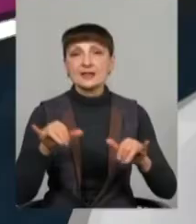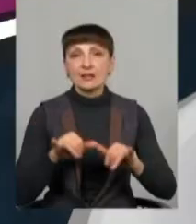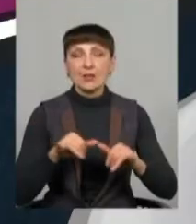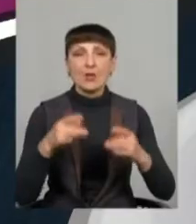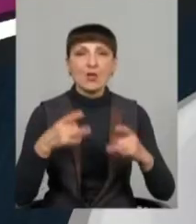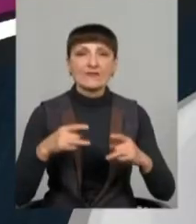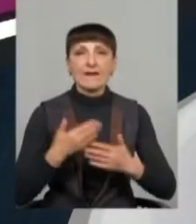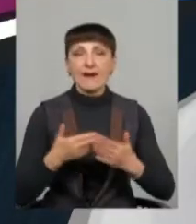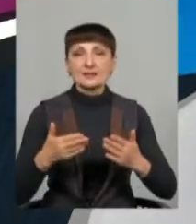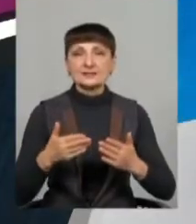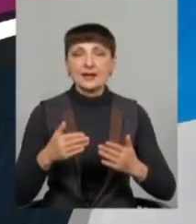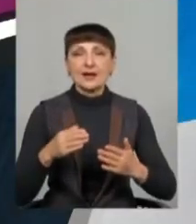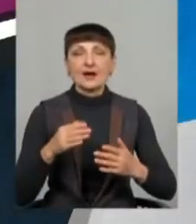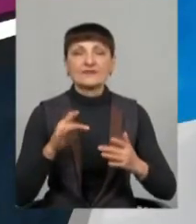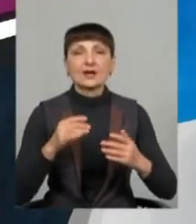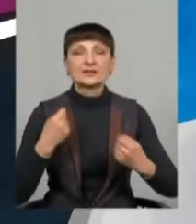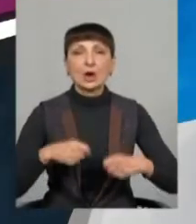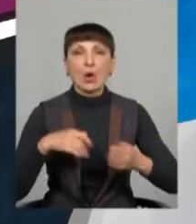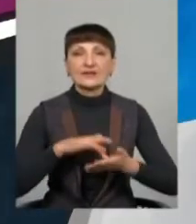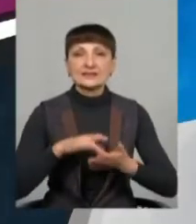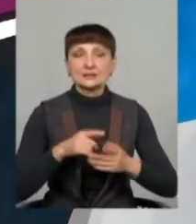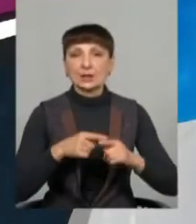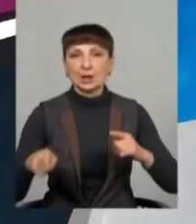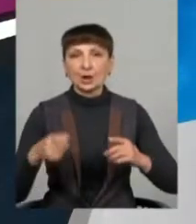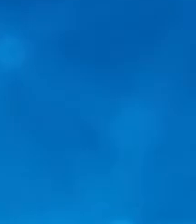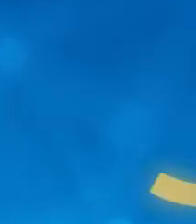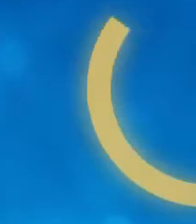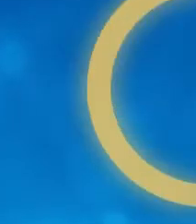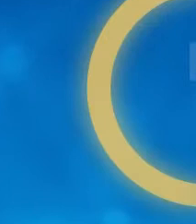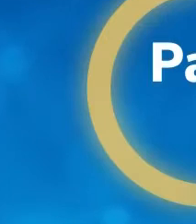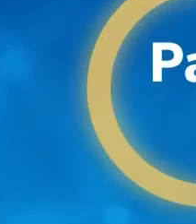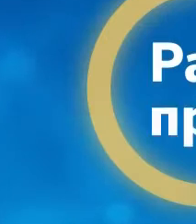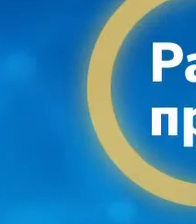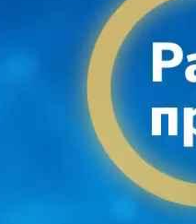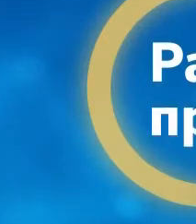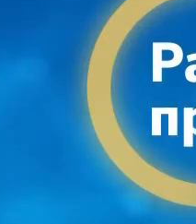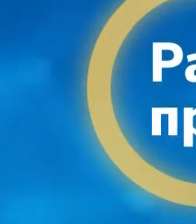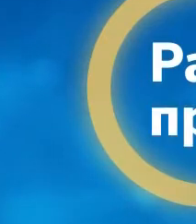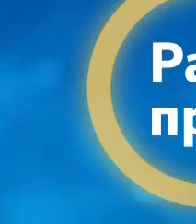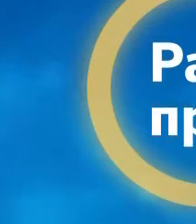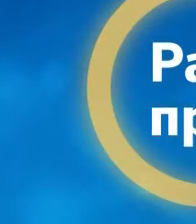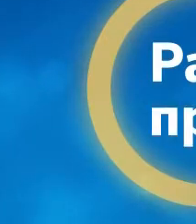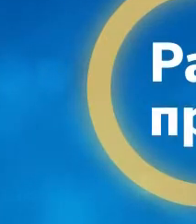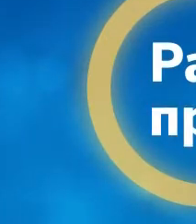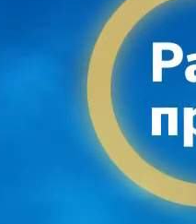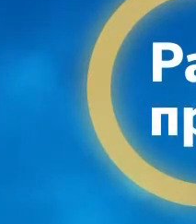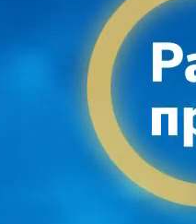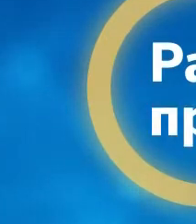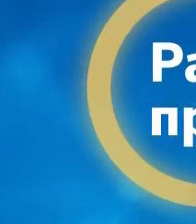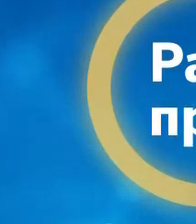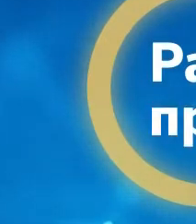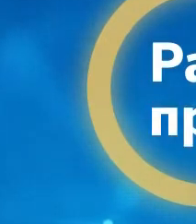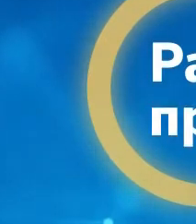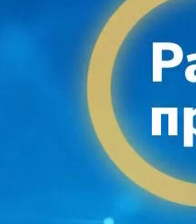числе расположенных в ТРЦ, продлевается до 23:00. Продовольственные и непродовольственные рынки будут функционировать в